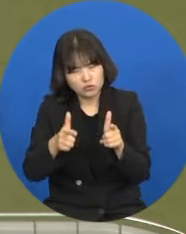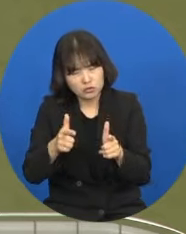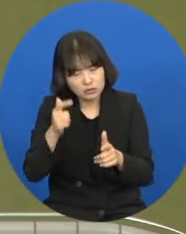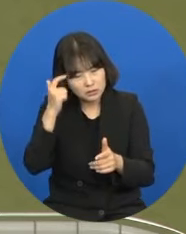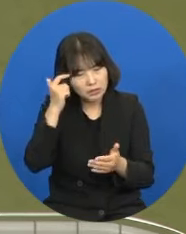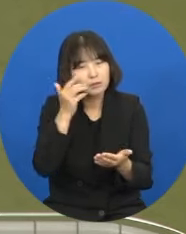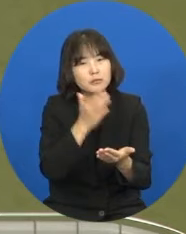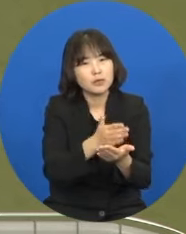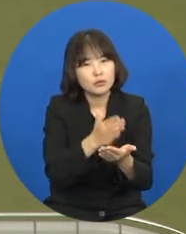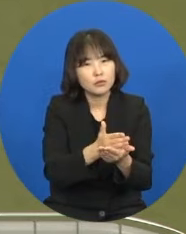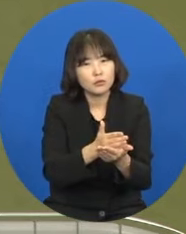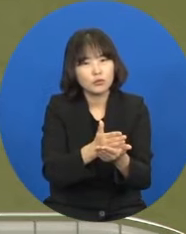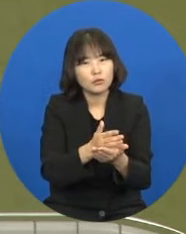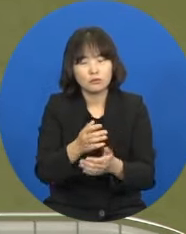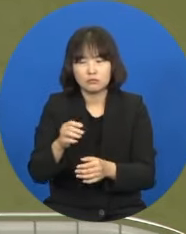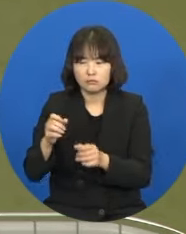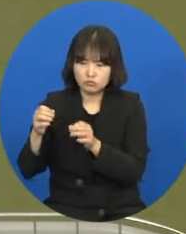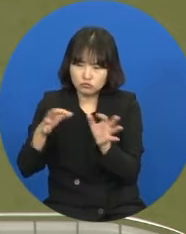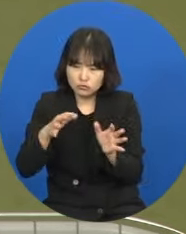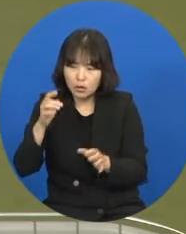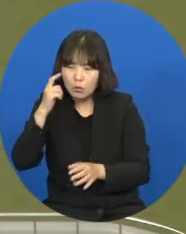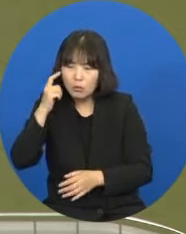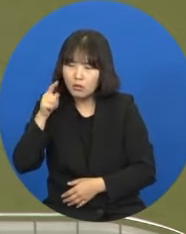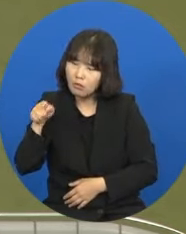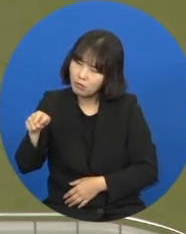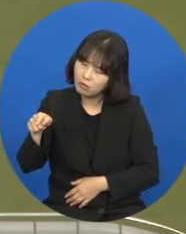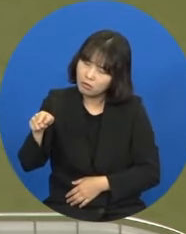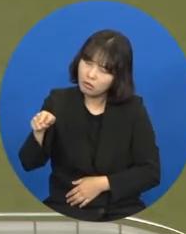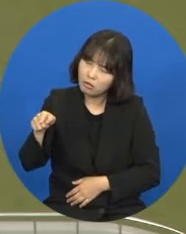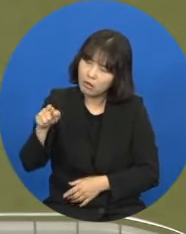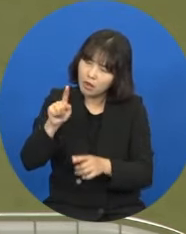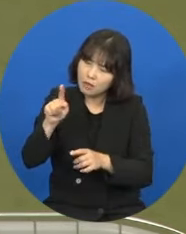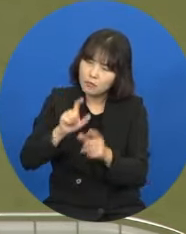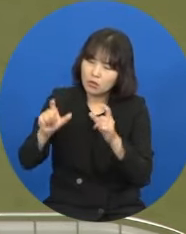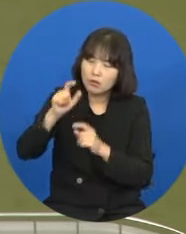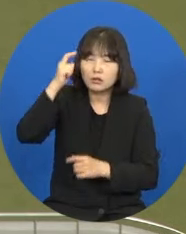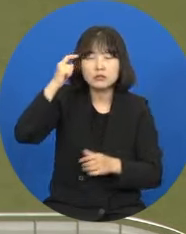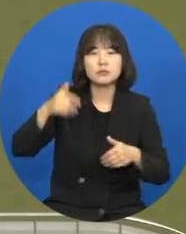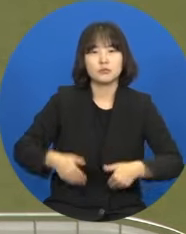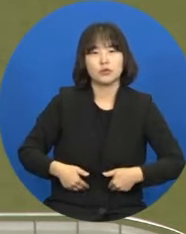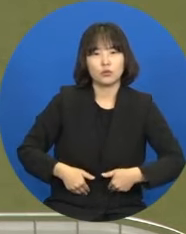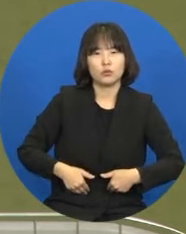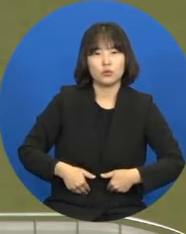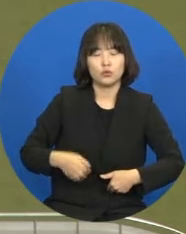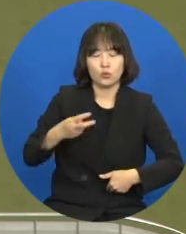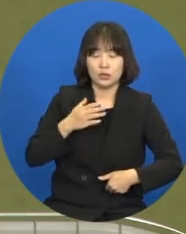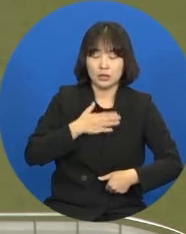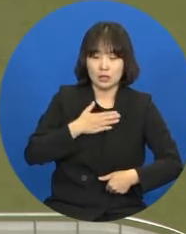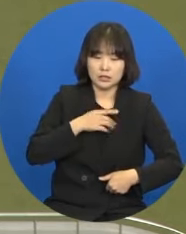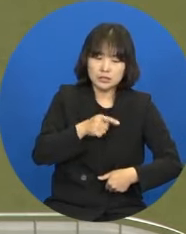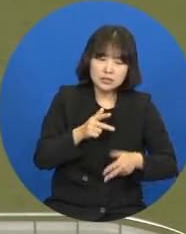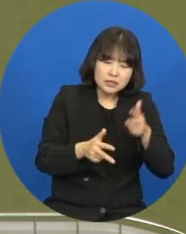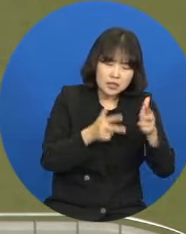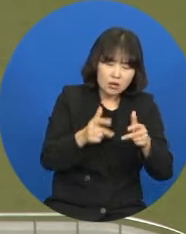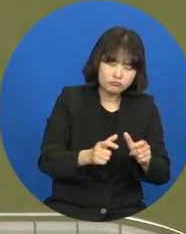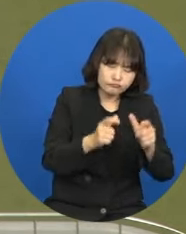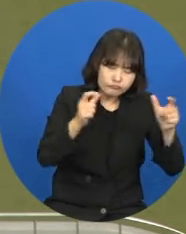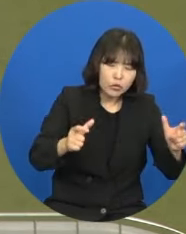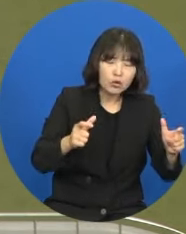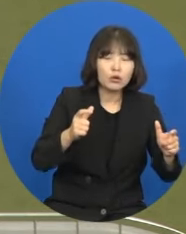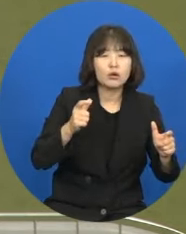아니라 왜이 사람이 투자를 하려고 하지 한번 생각은 해 봐야 됩니다 그리고 나는 왜이 비즈니스를 키우고 싶어 하는